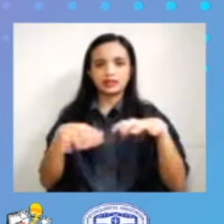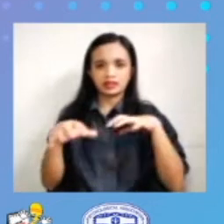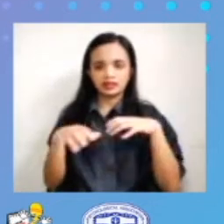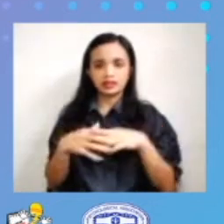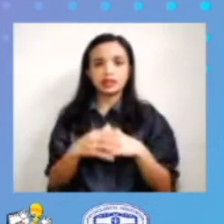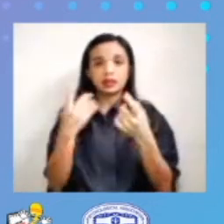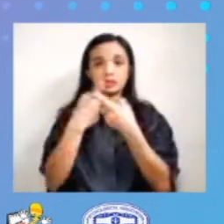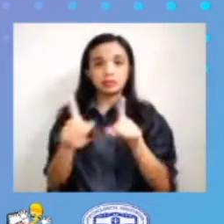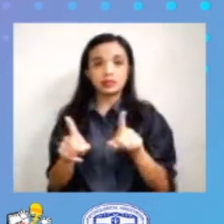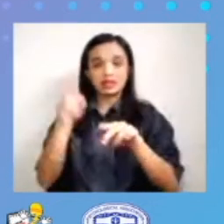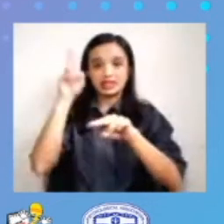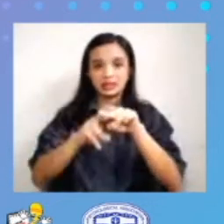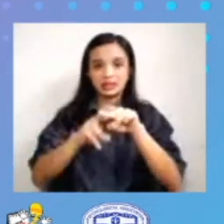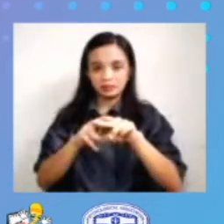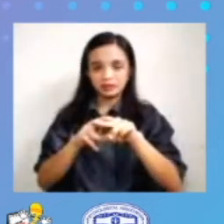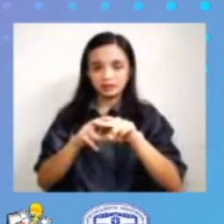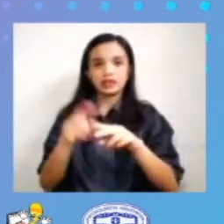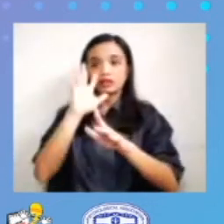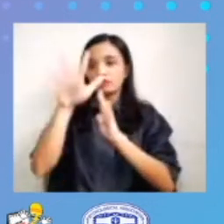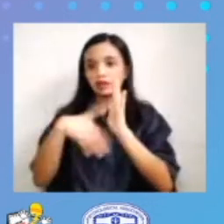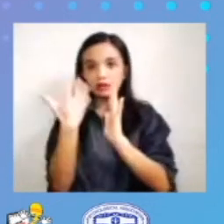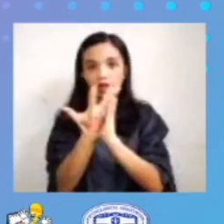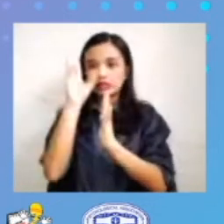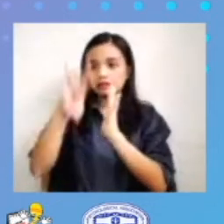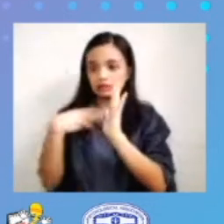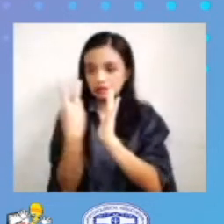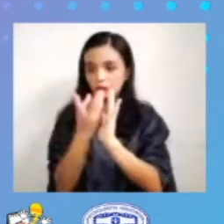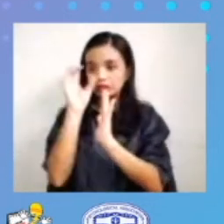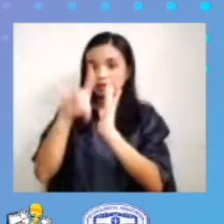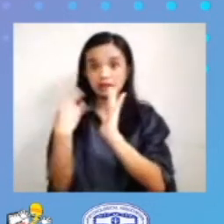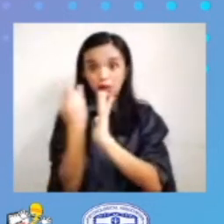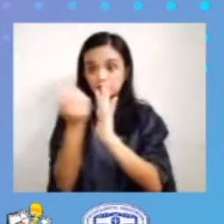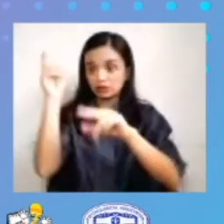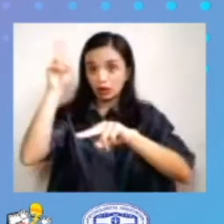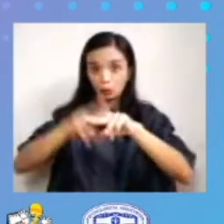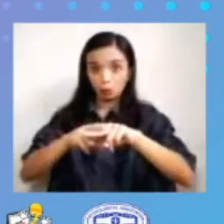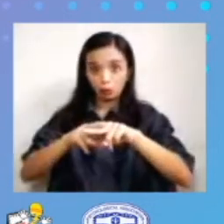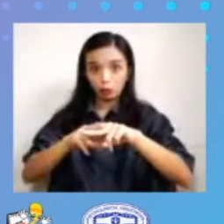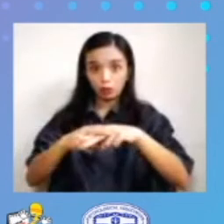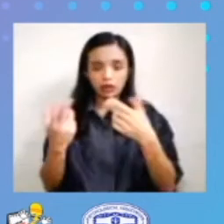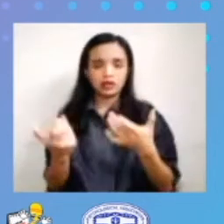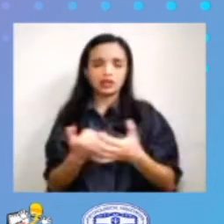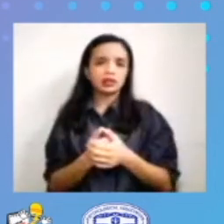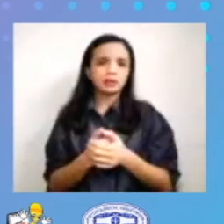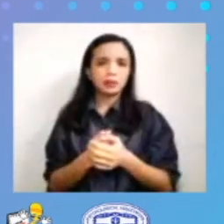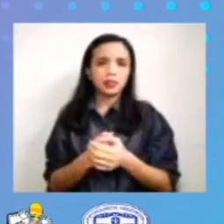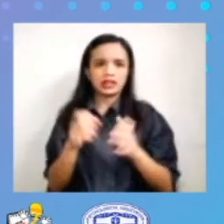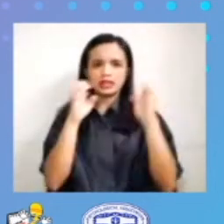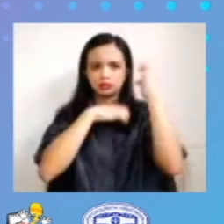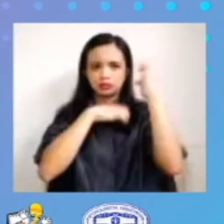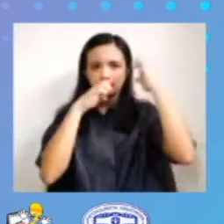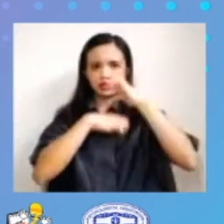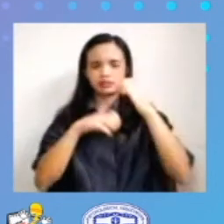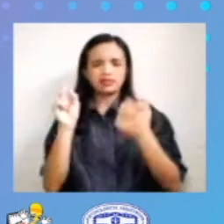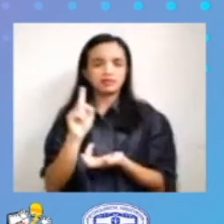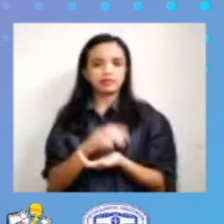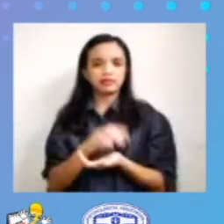subukan mo humanap ng pwesto, tapos huminga ka ng maayos. Dahan-dahan lang. Maya-maya mapapansin mo, pati emotions mo,